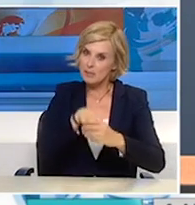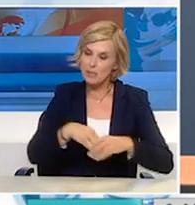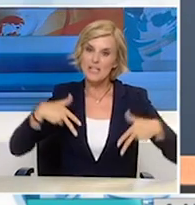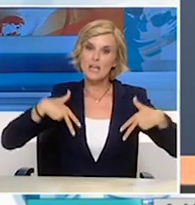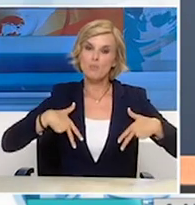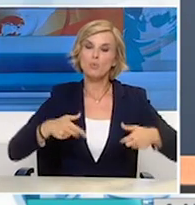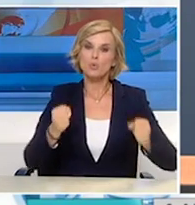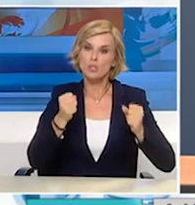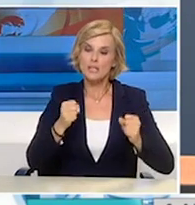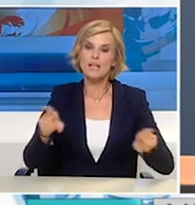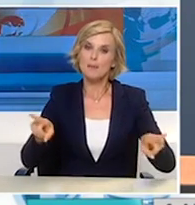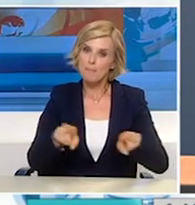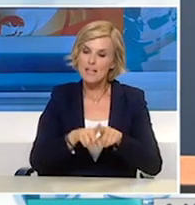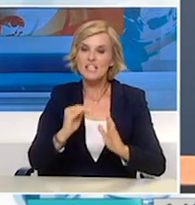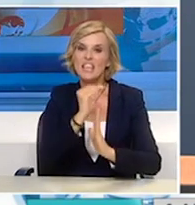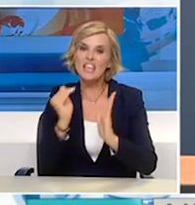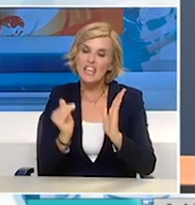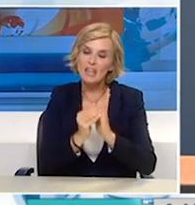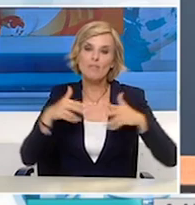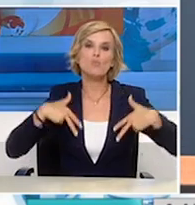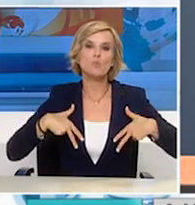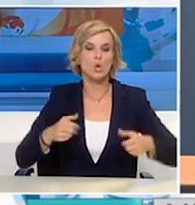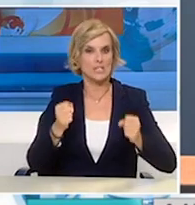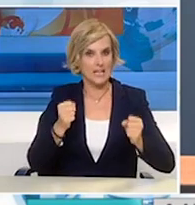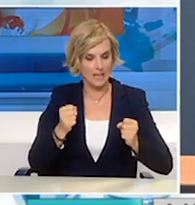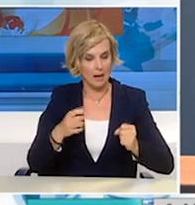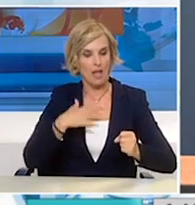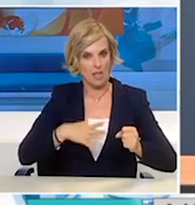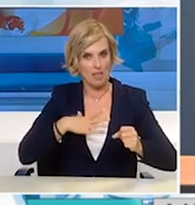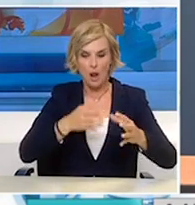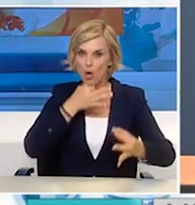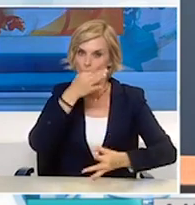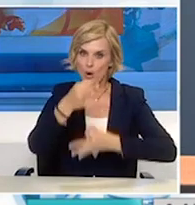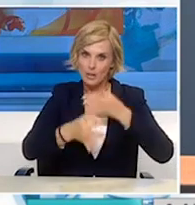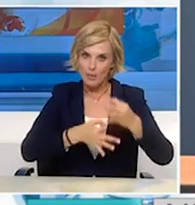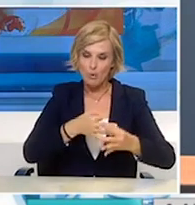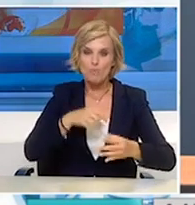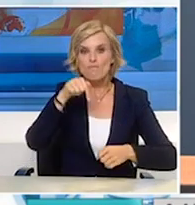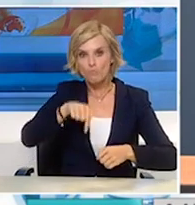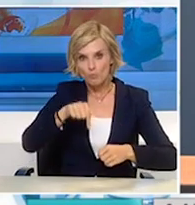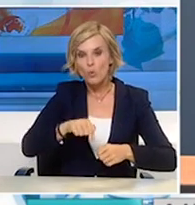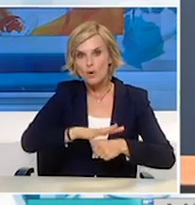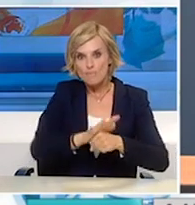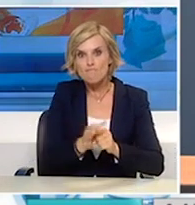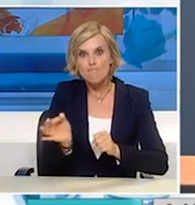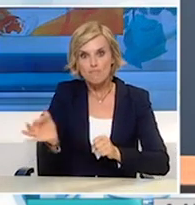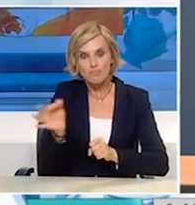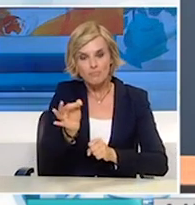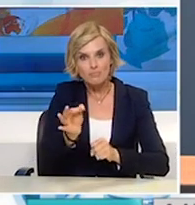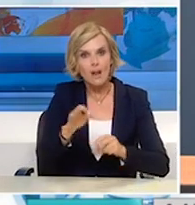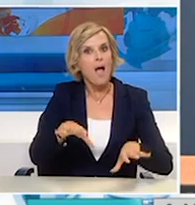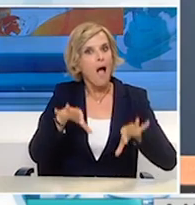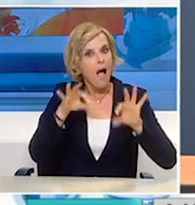Βασίλης Κικίλιας και ο Υφυπουργός Υγείας Βασίλης Κοντοζαμάνης, θέλω να επισημάνω ότι τώρα που αυτή η πανδημία μας διδάσκει ανθρωπιά και